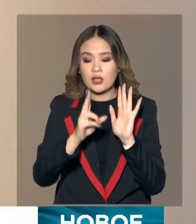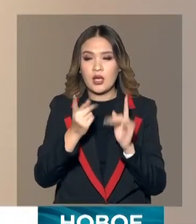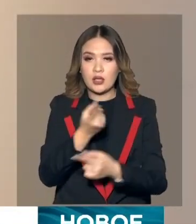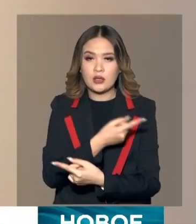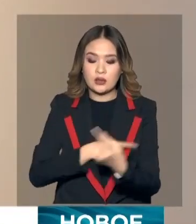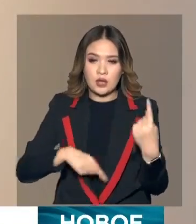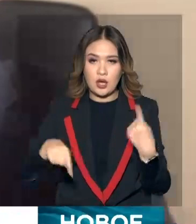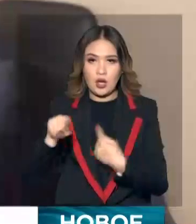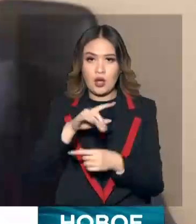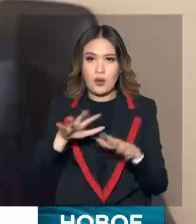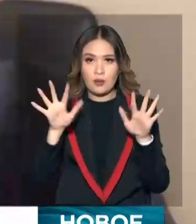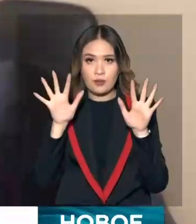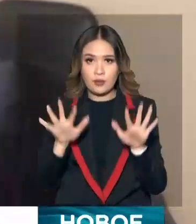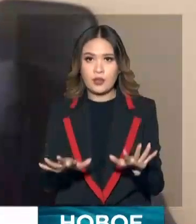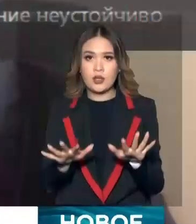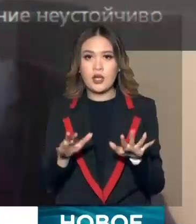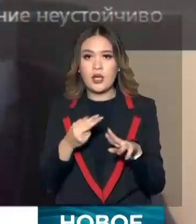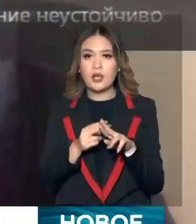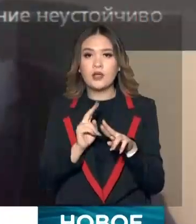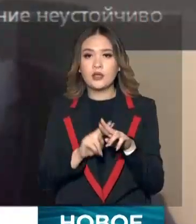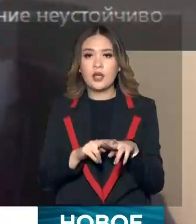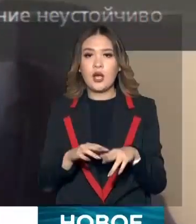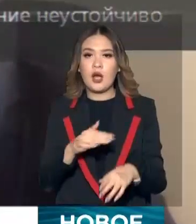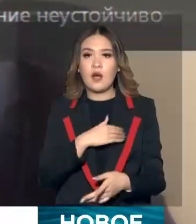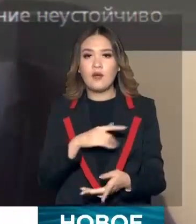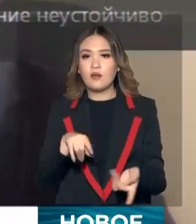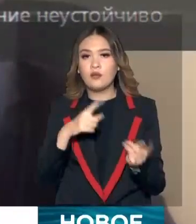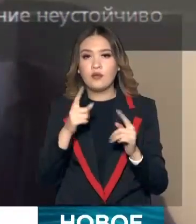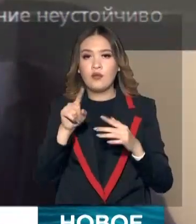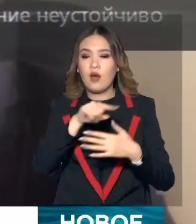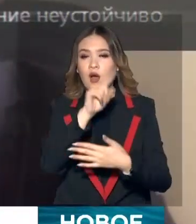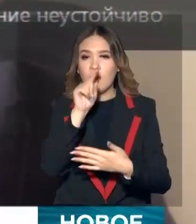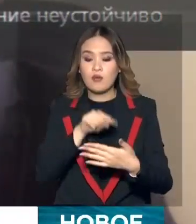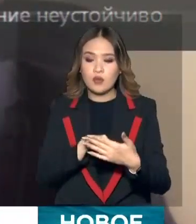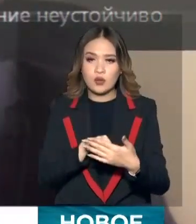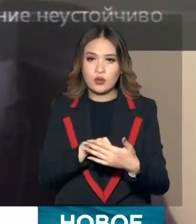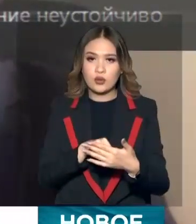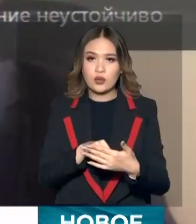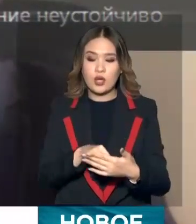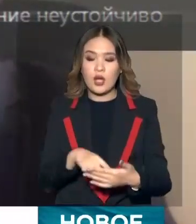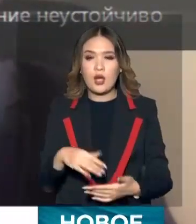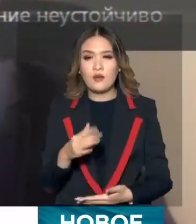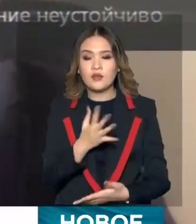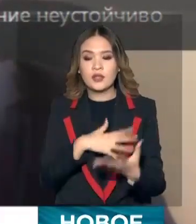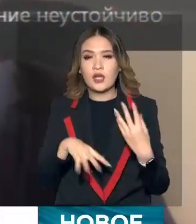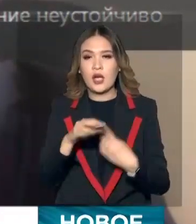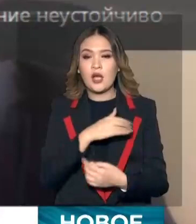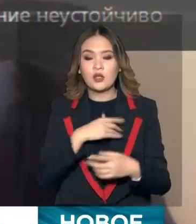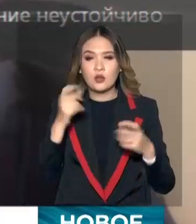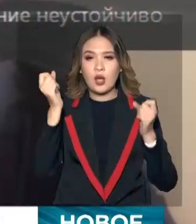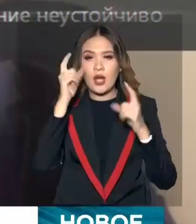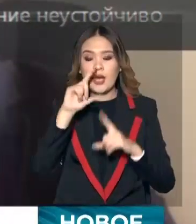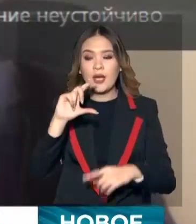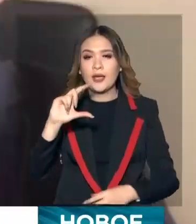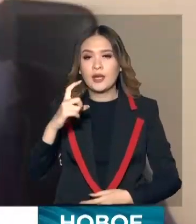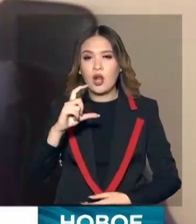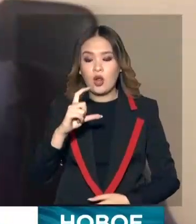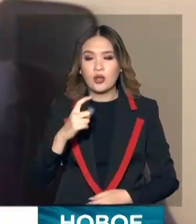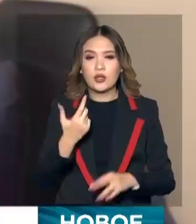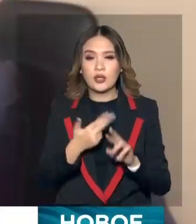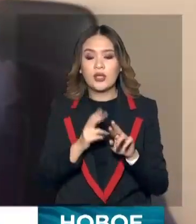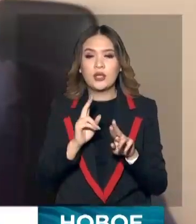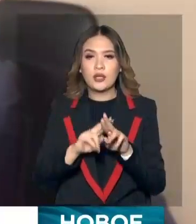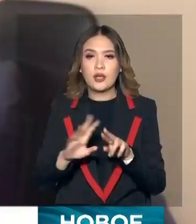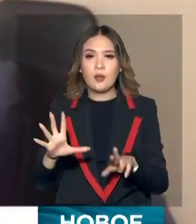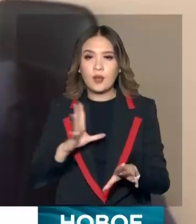индустриальной зоны. Давайте сейчас перейдем к вопросу, немаловажному пункту, это экологии.